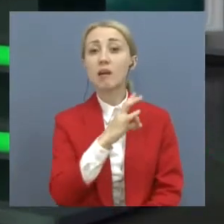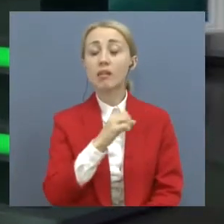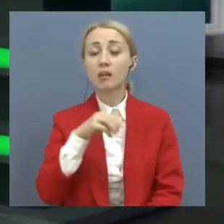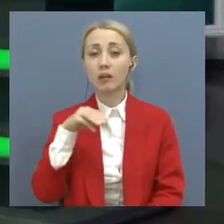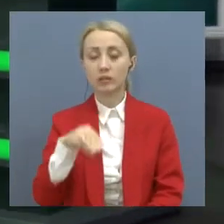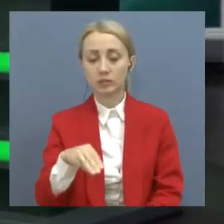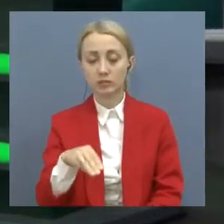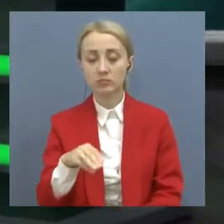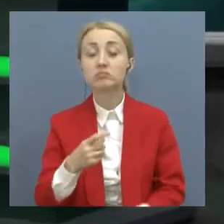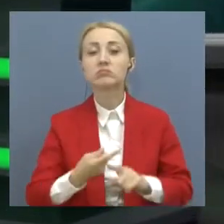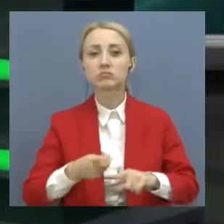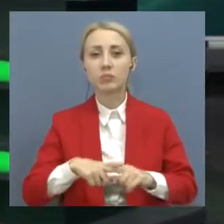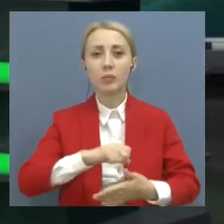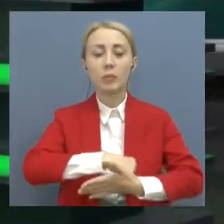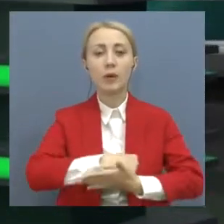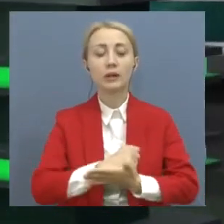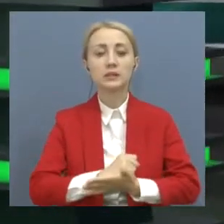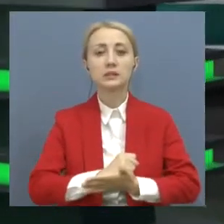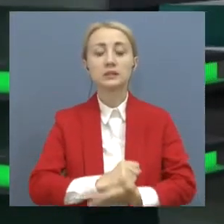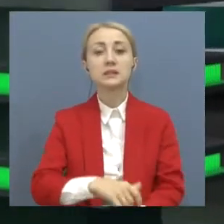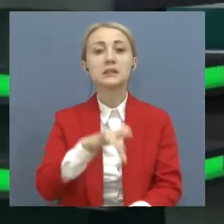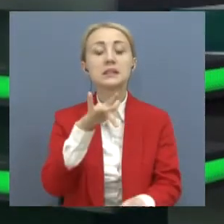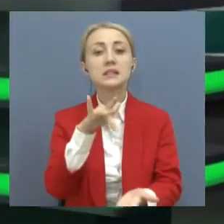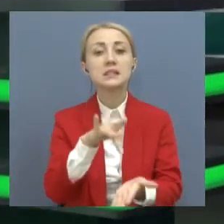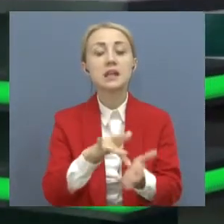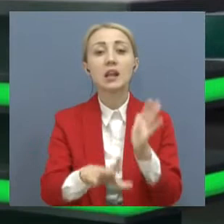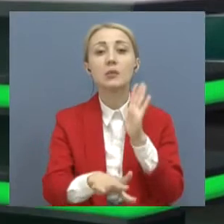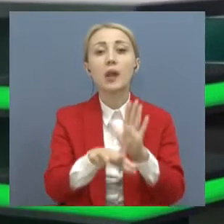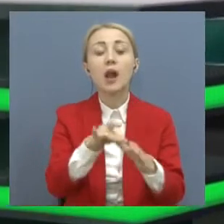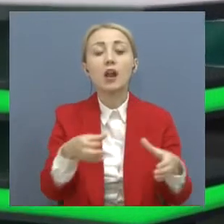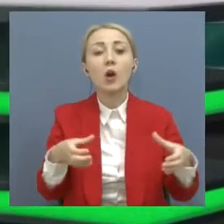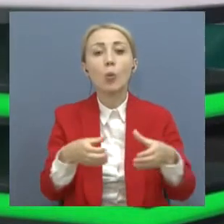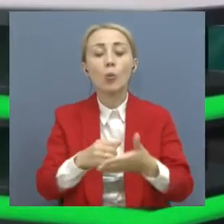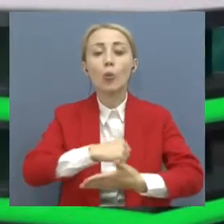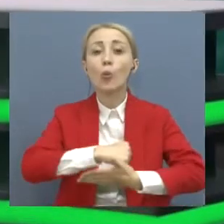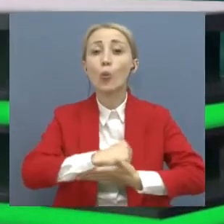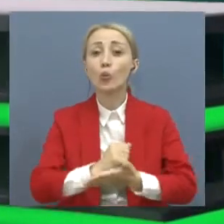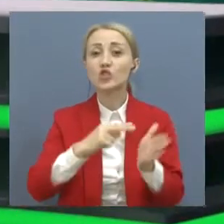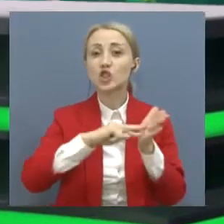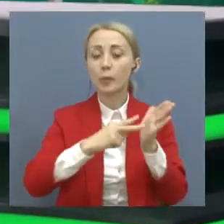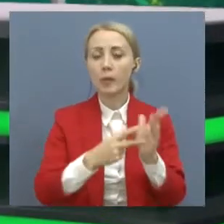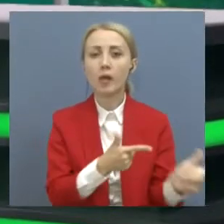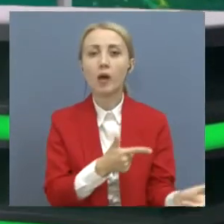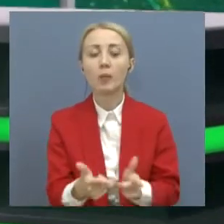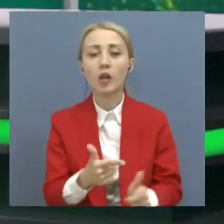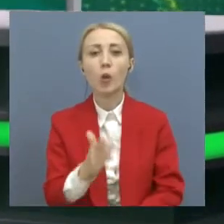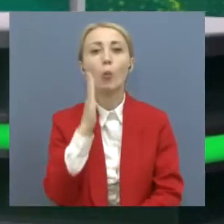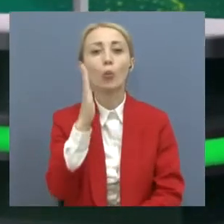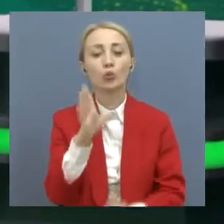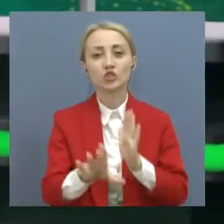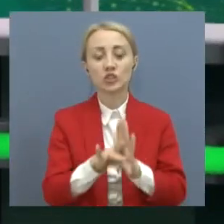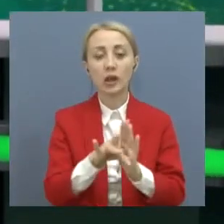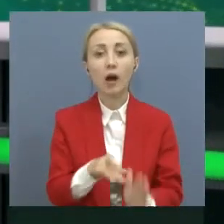белгіленді. Осыған орай орталық сайлау комиссиясы сайлау науқанының күнтізбелік жоспарын әзірледі. Облыстық әкімдікте өткен арнайы жиында